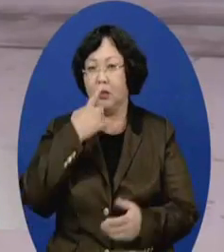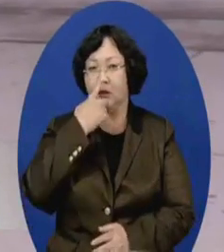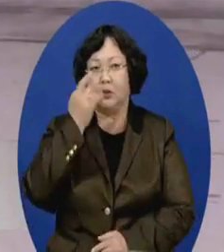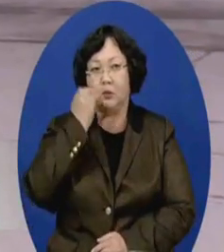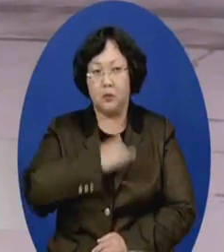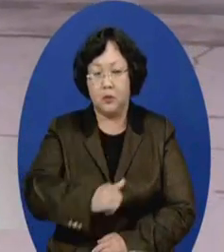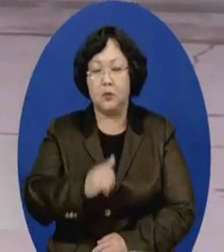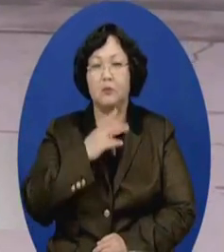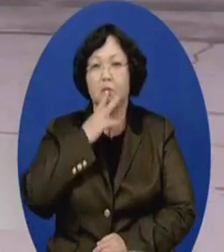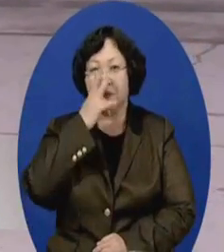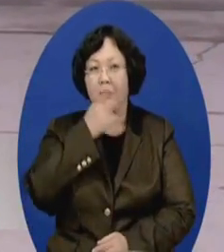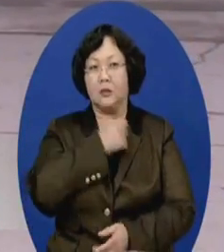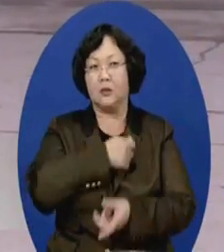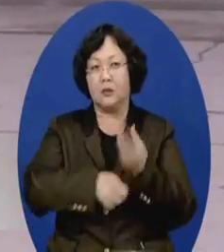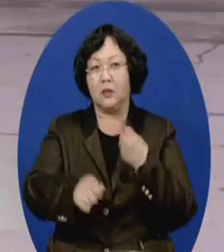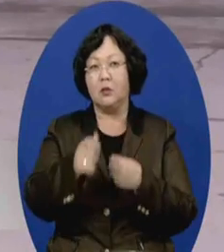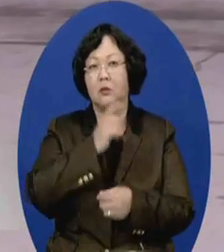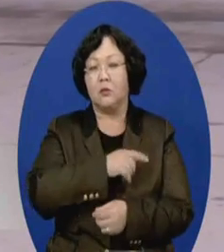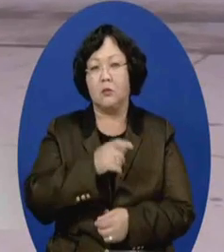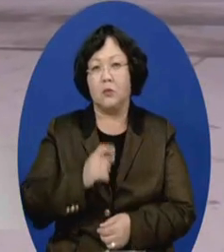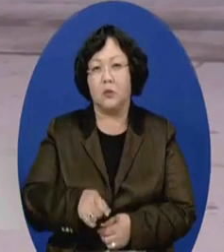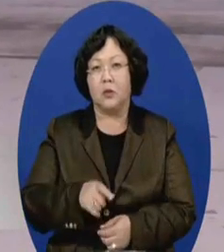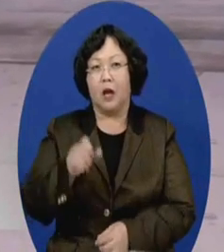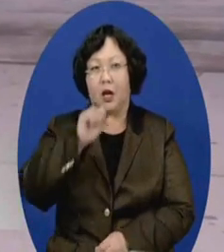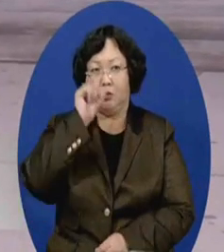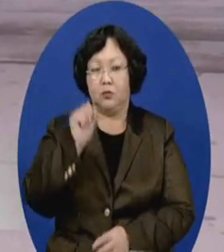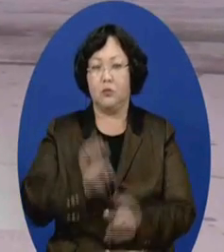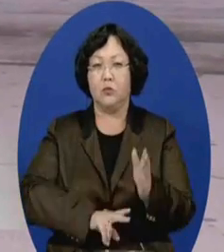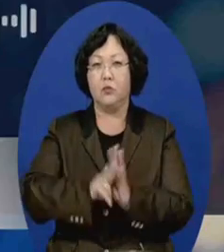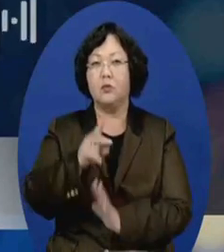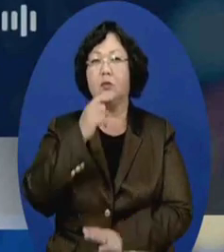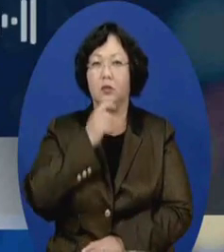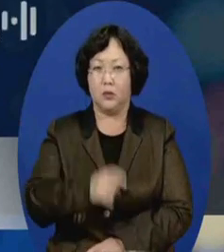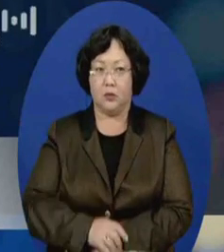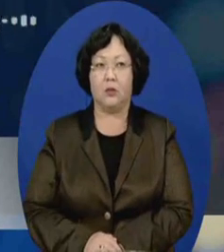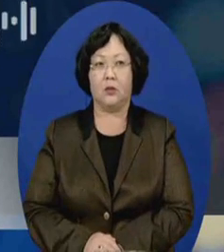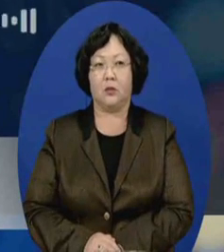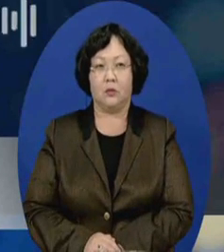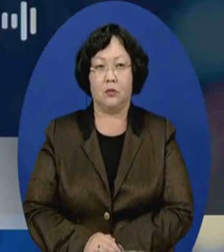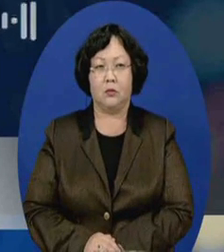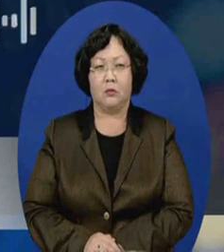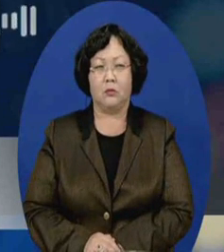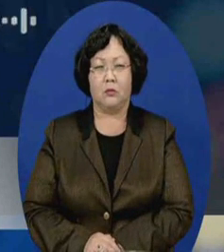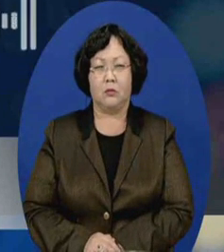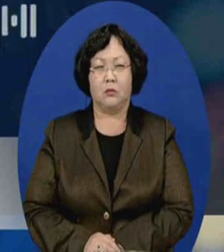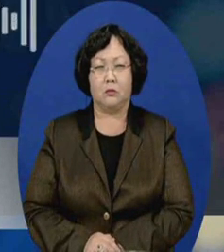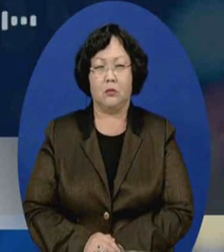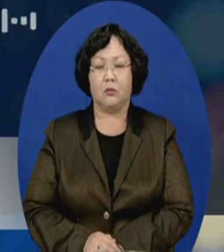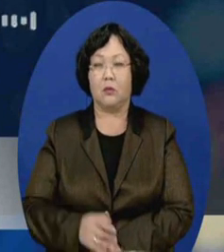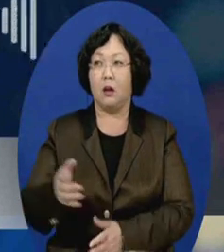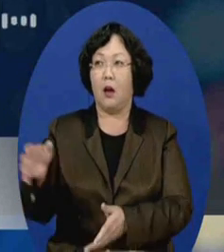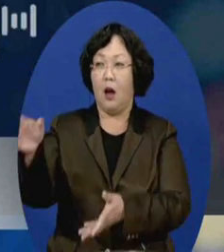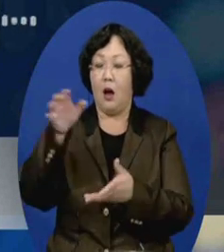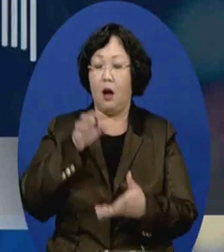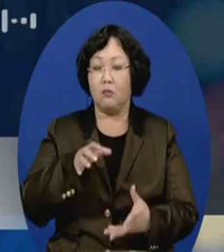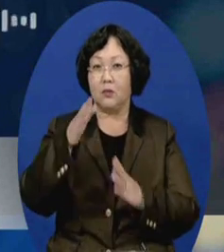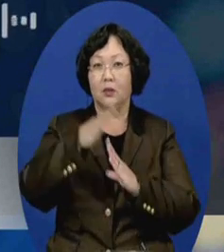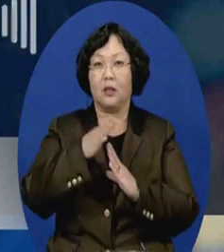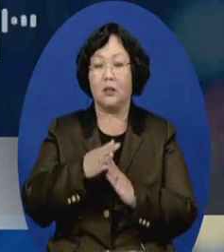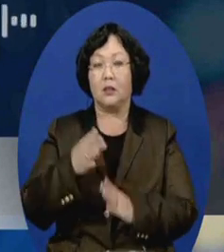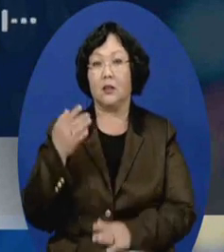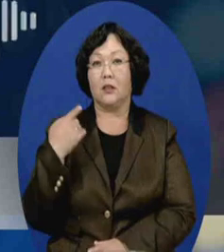хятад ард улсын шатхуун импортлогчдод мөн л асуудал үүссэн гэлээ. За нийлүүлэлт яа тасарч байна гэж те байна. Энэ